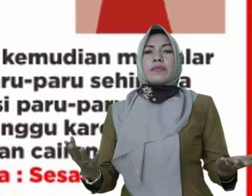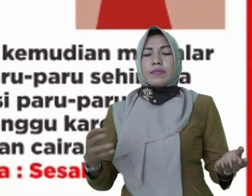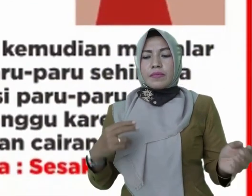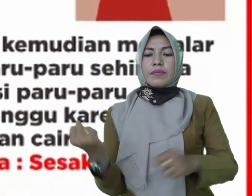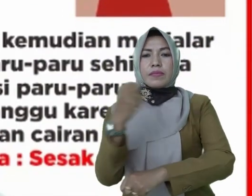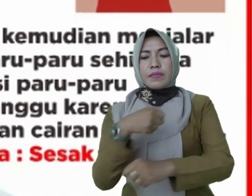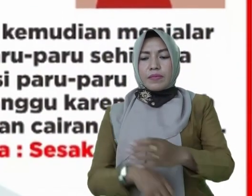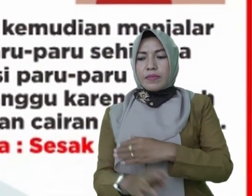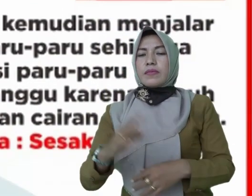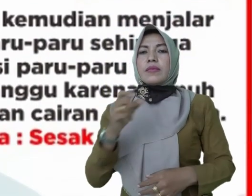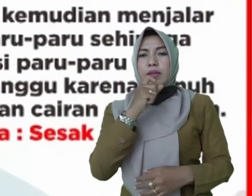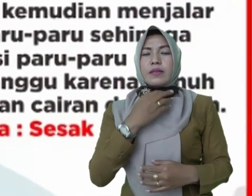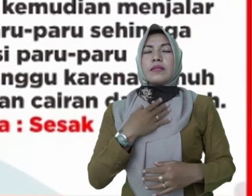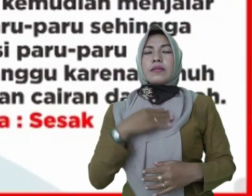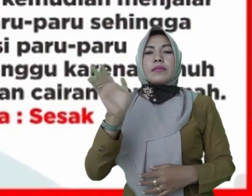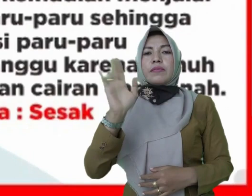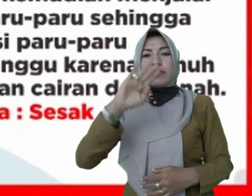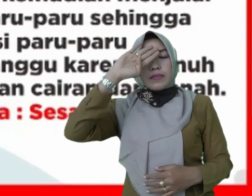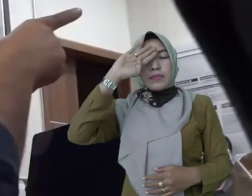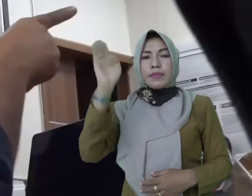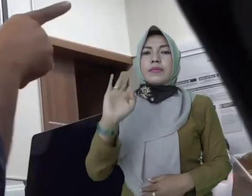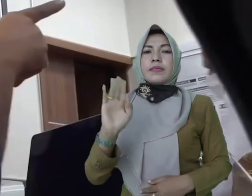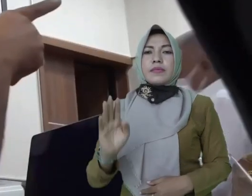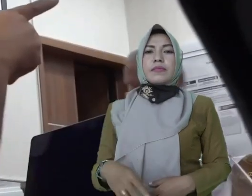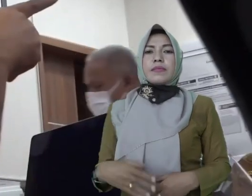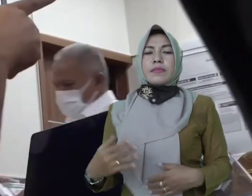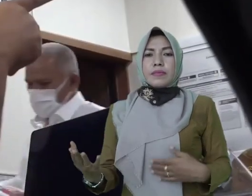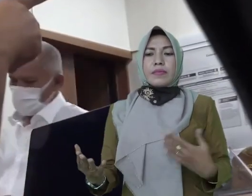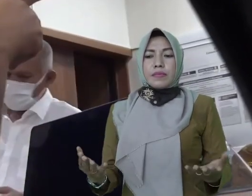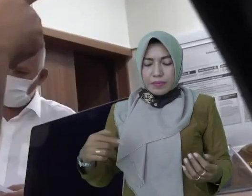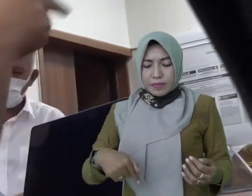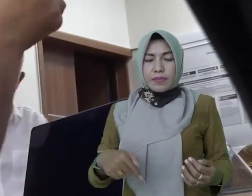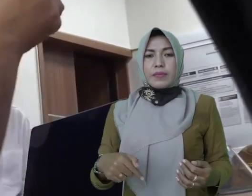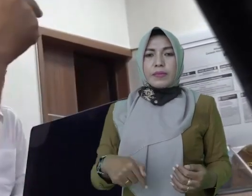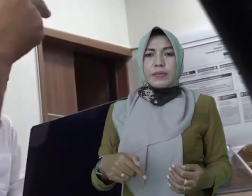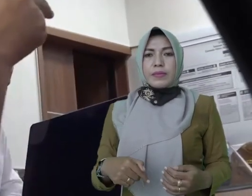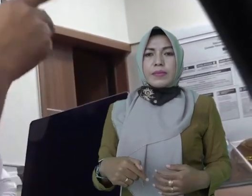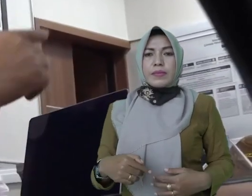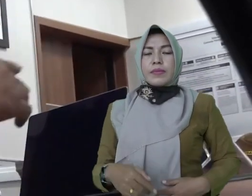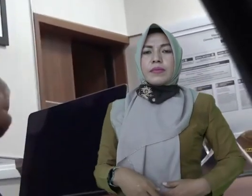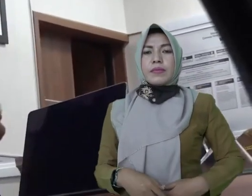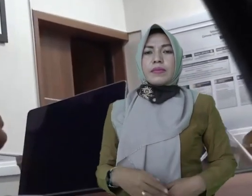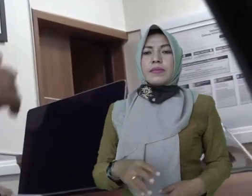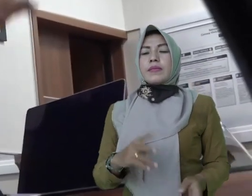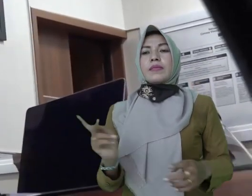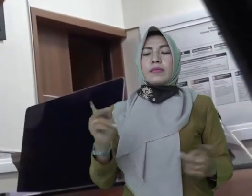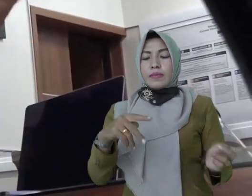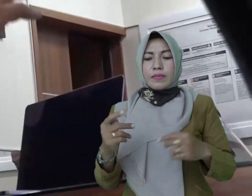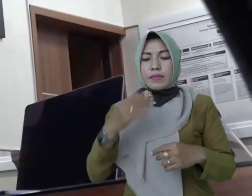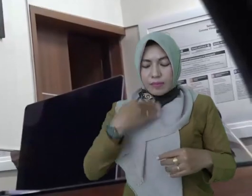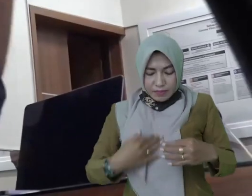lagi. Nah, seringkali udah sesak seperti ini, udah nggak ada demam lagi. Nah, jadi jangan cari demam. Ah, udah